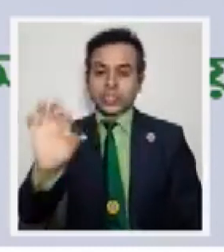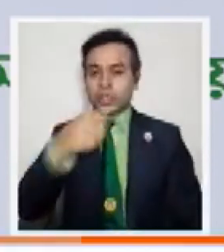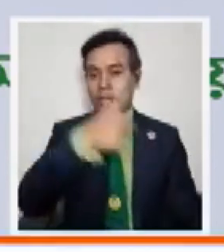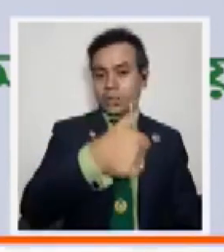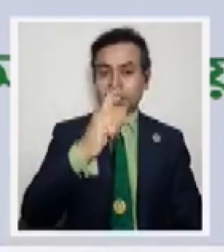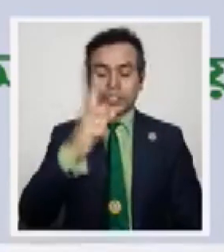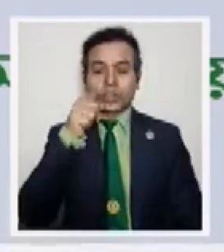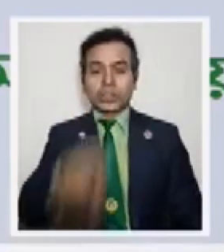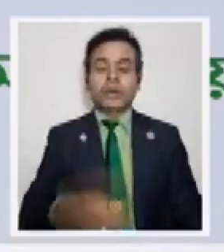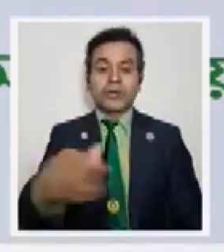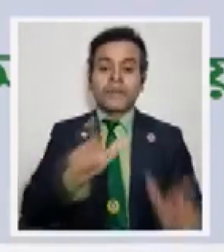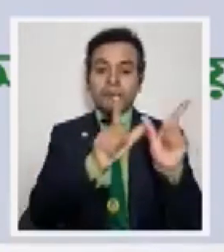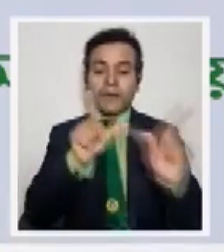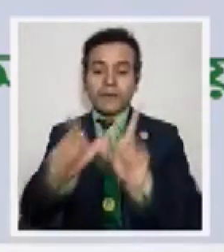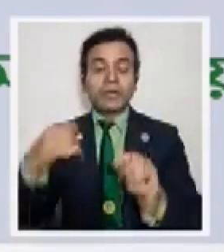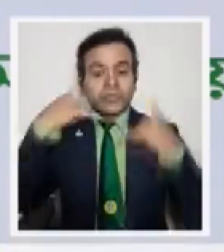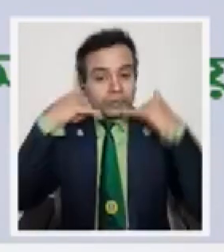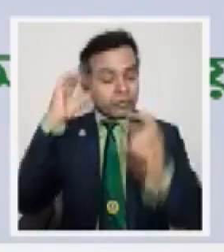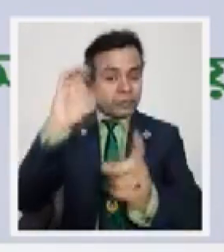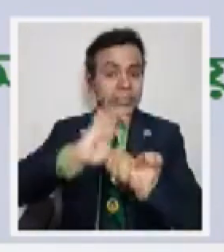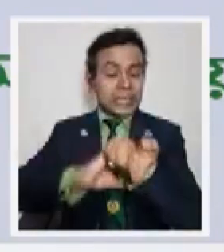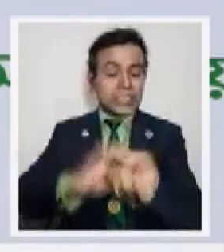1,74,973টি এবং এ পর্যন্ত ফোন কল গ্রহণ করা হয়েছে